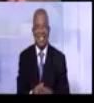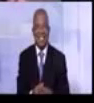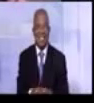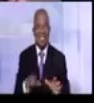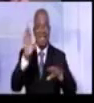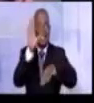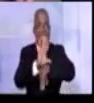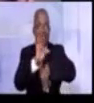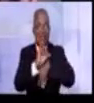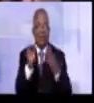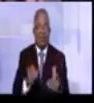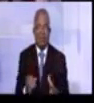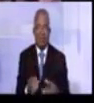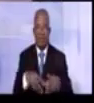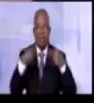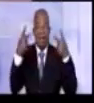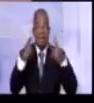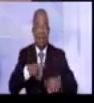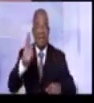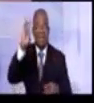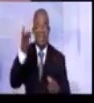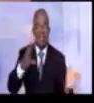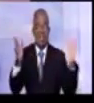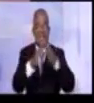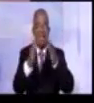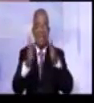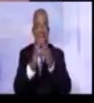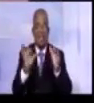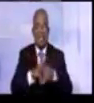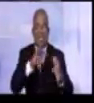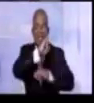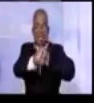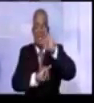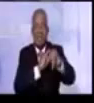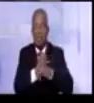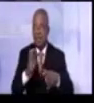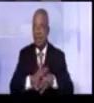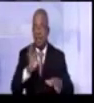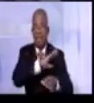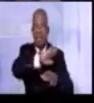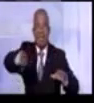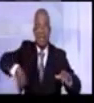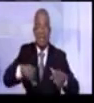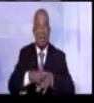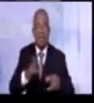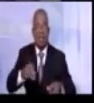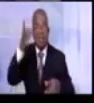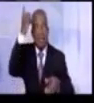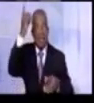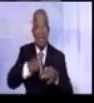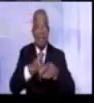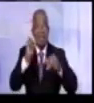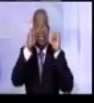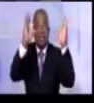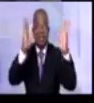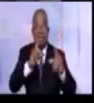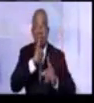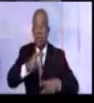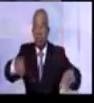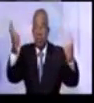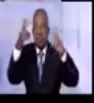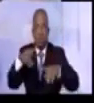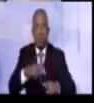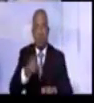La Côte d'Ivoire, présente au 6e Forum international des collectivités. Les élus locaux ivoiriens sont venus présenter les atouts économiques et culturels de leurs